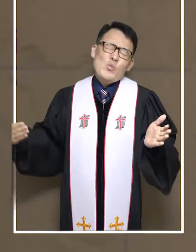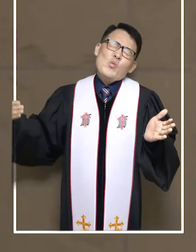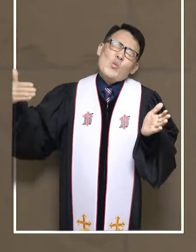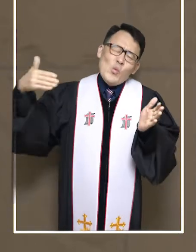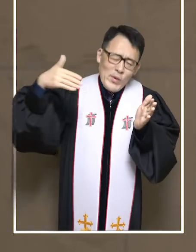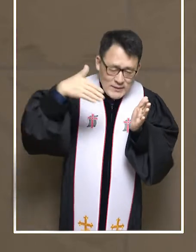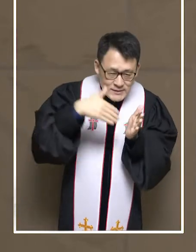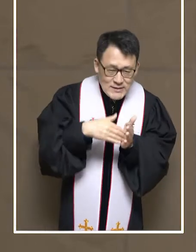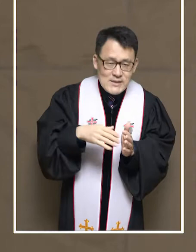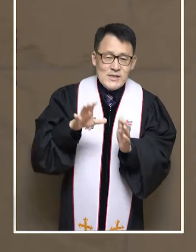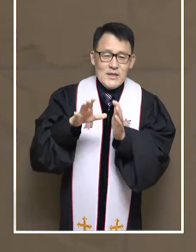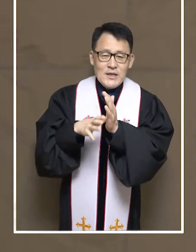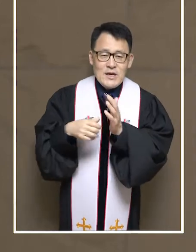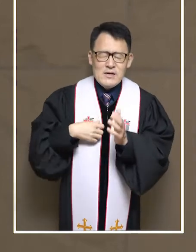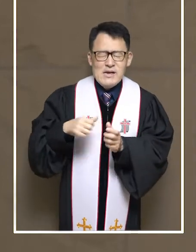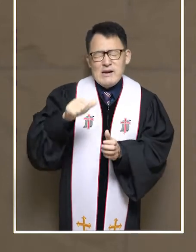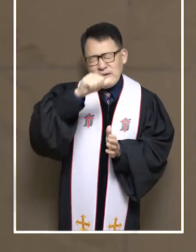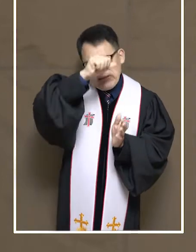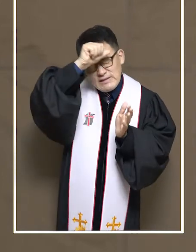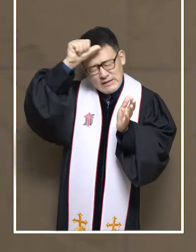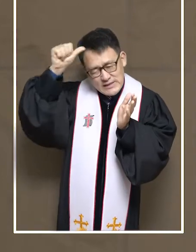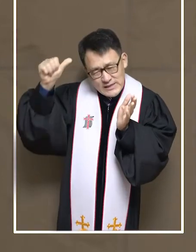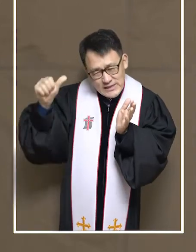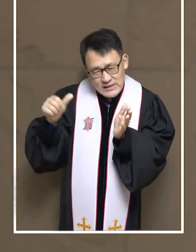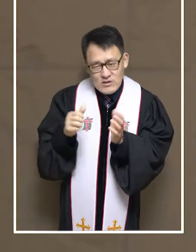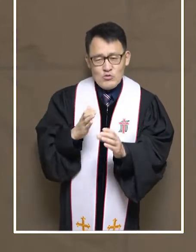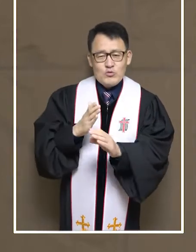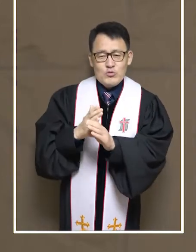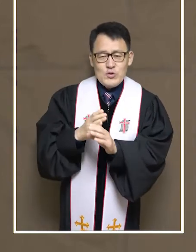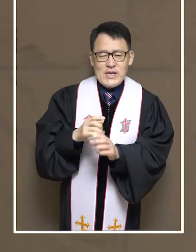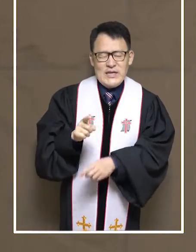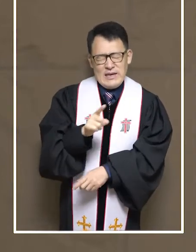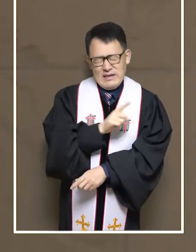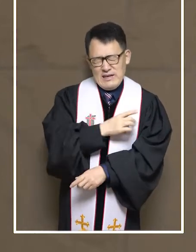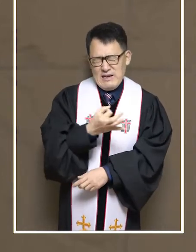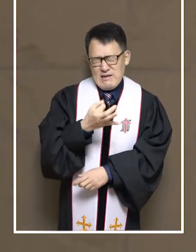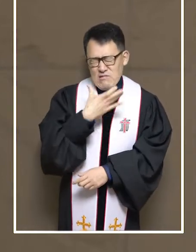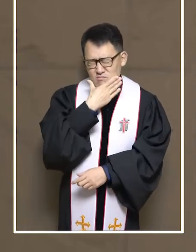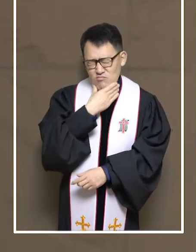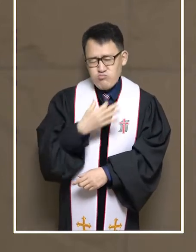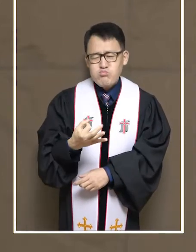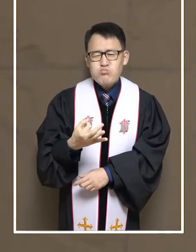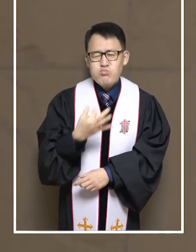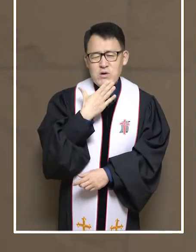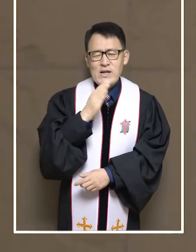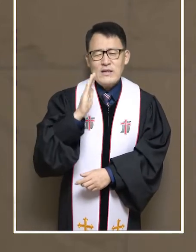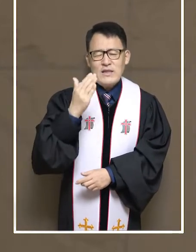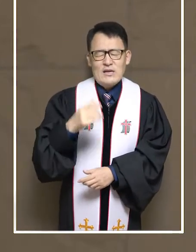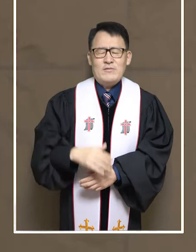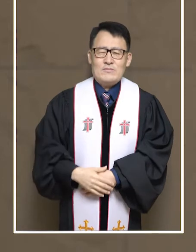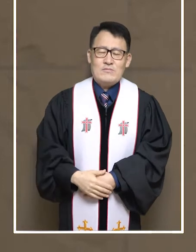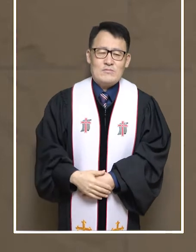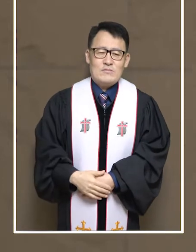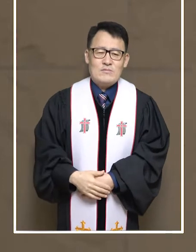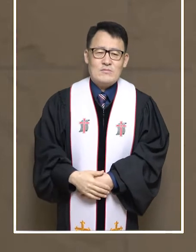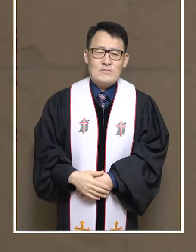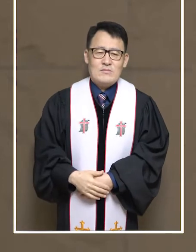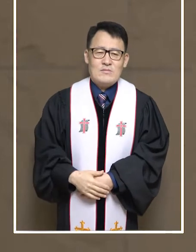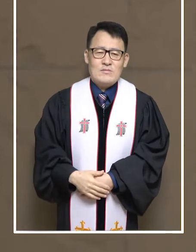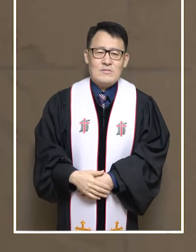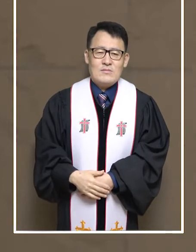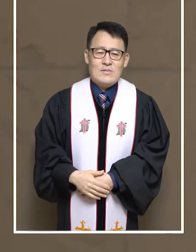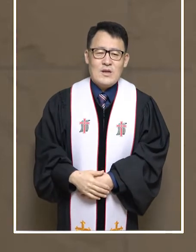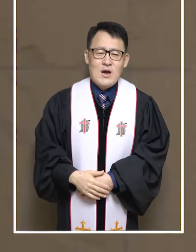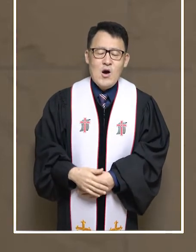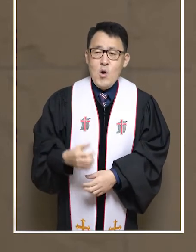요셉이 보디발의 집에 도착할 때 그의 전 생애 가운데서 거의 가장 최악이었다고 말할 수 있을